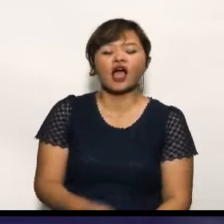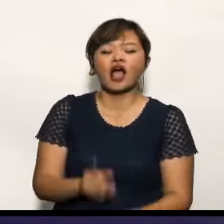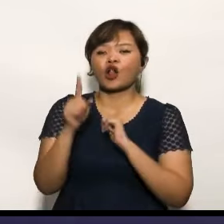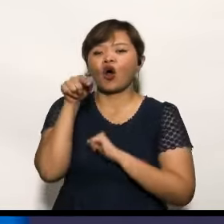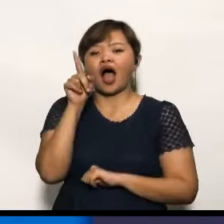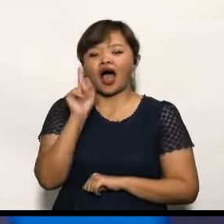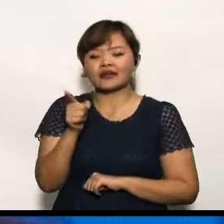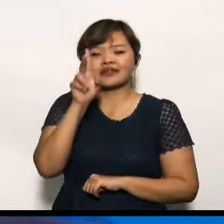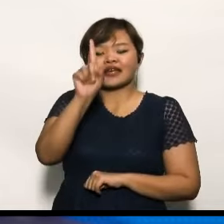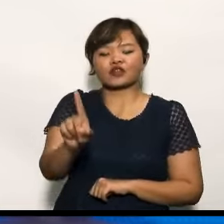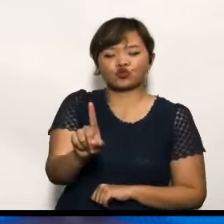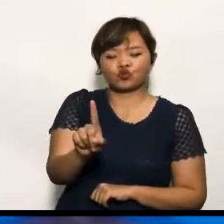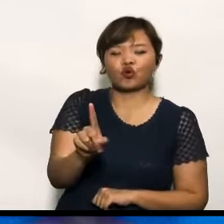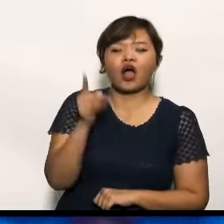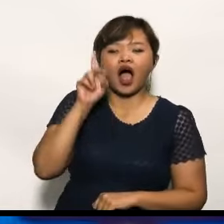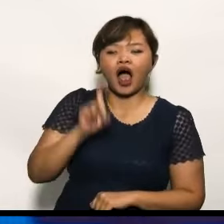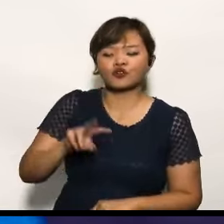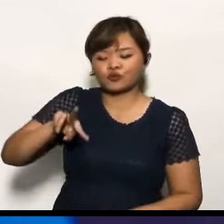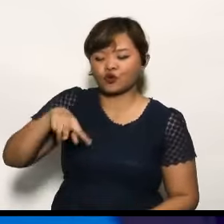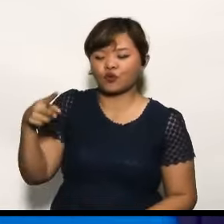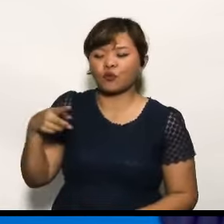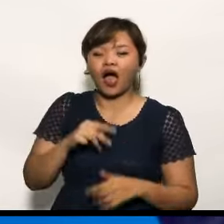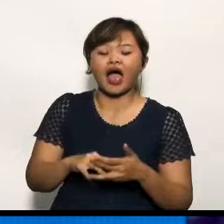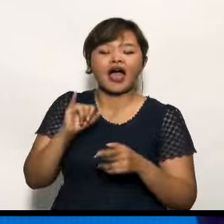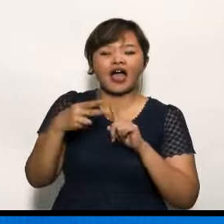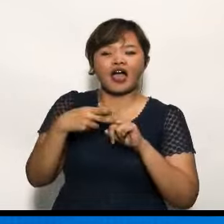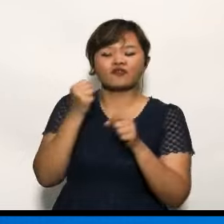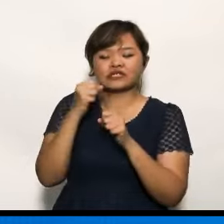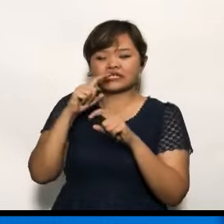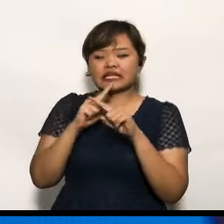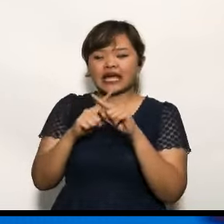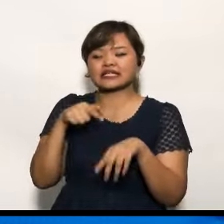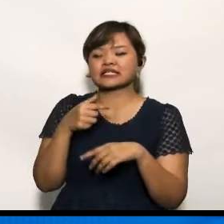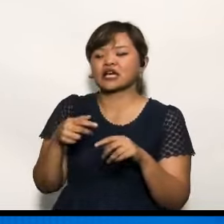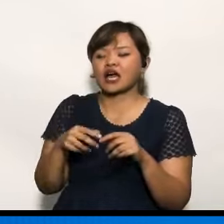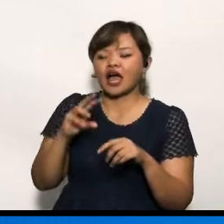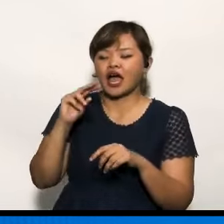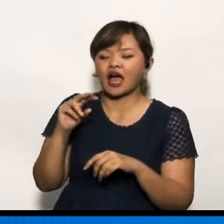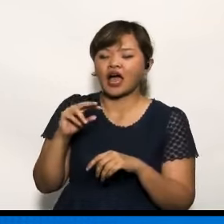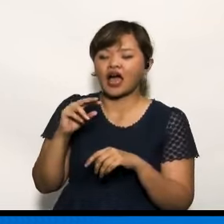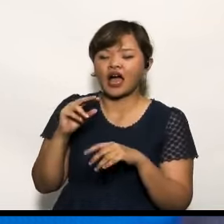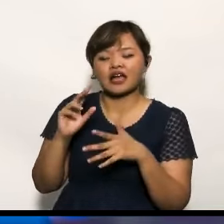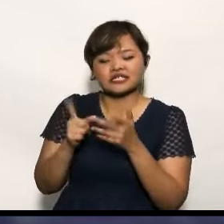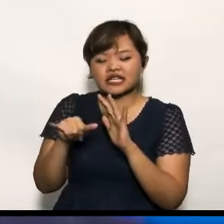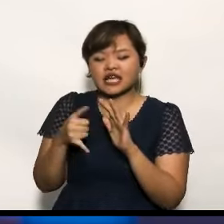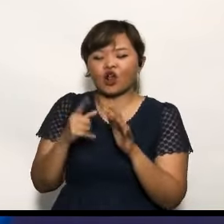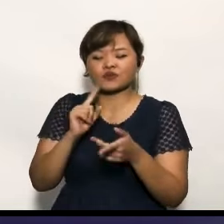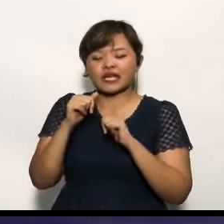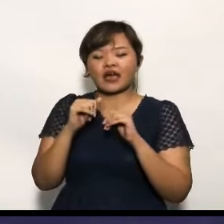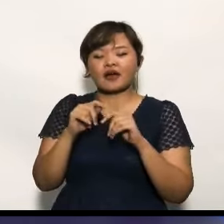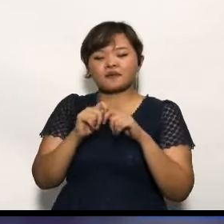kalau ada satu hal yang harus berubah di gereja IFGF FX, yang akan buat gereja ini setelah